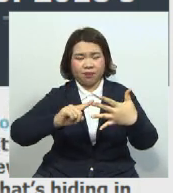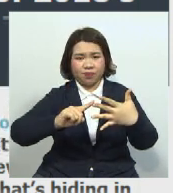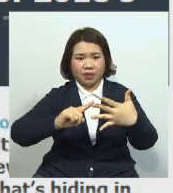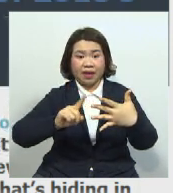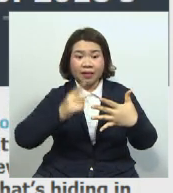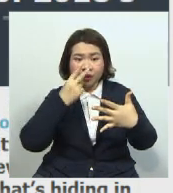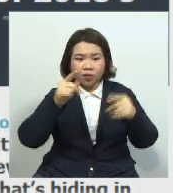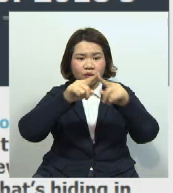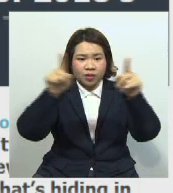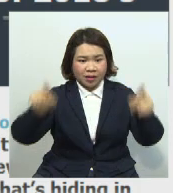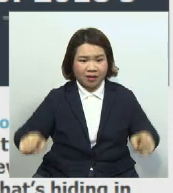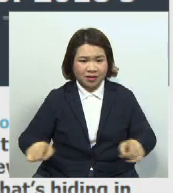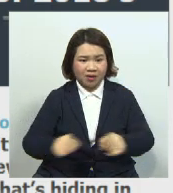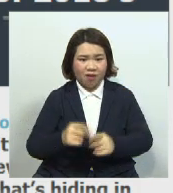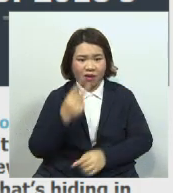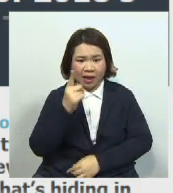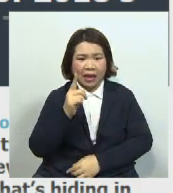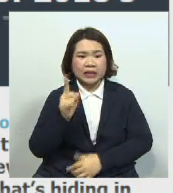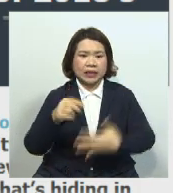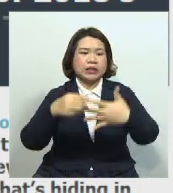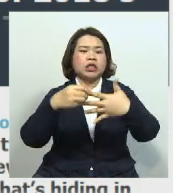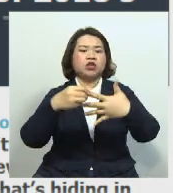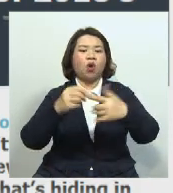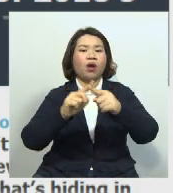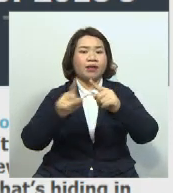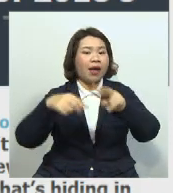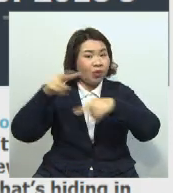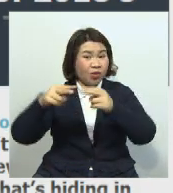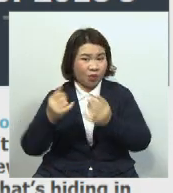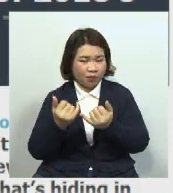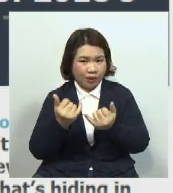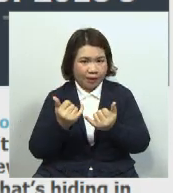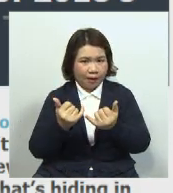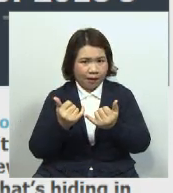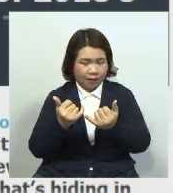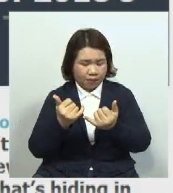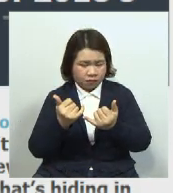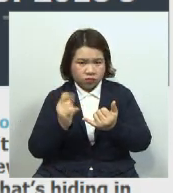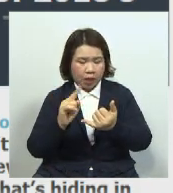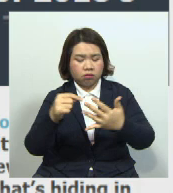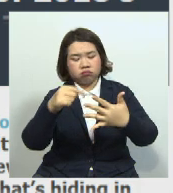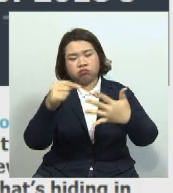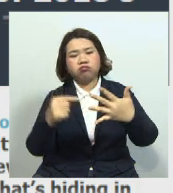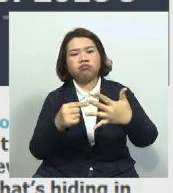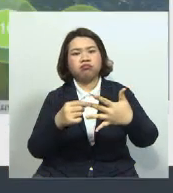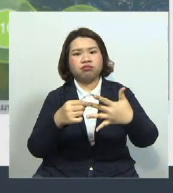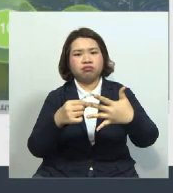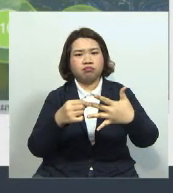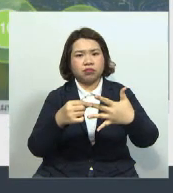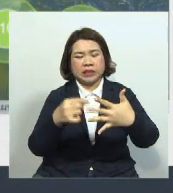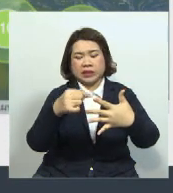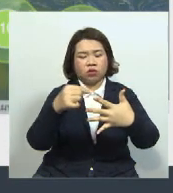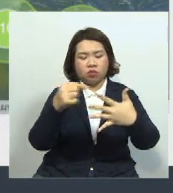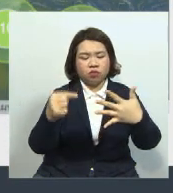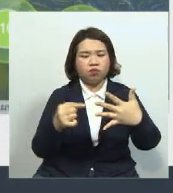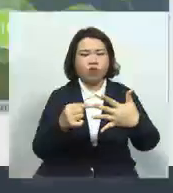ถ้าที่หน้าจอของเราเนี่ยนะคะก็คืออยู่ในอันดับ2แต่ว่าตรวจเช็คล่าสุดตอนนี้อยู่ในอันดับ3แล้วนะคะ อันดับขยับล